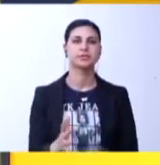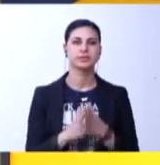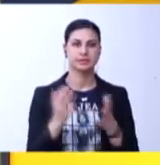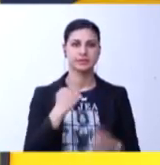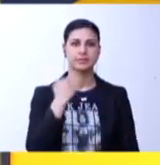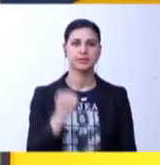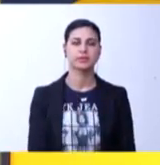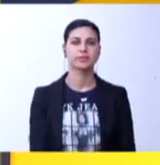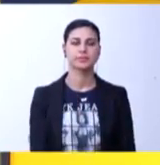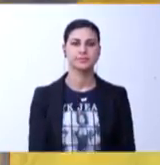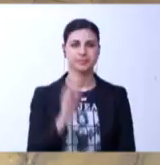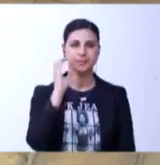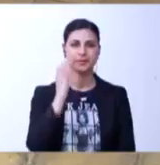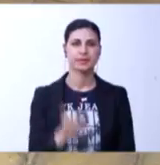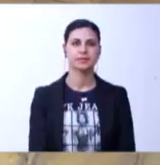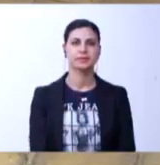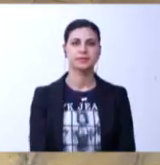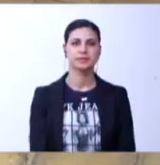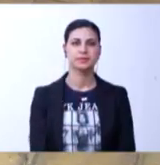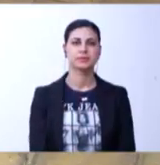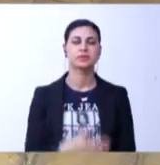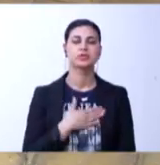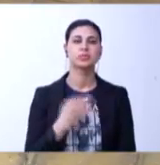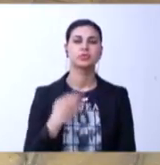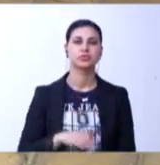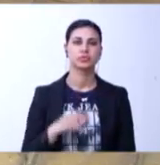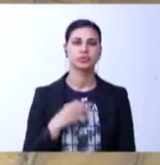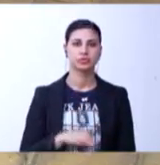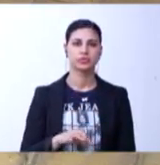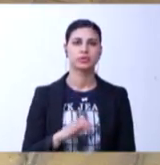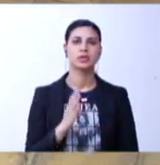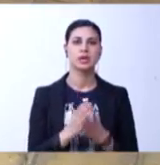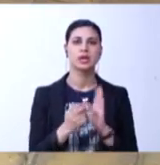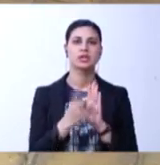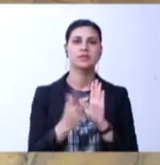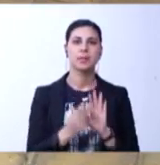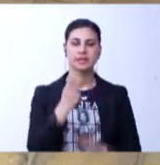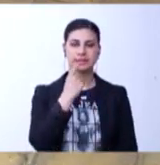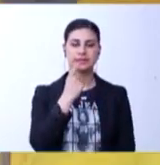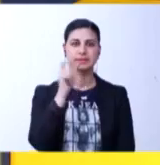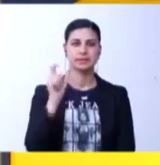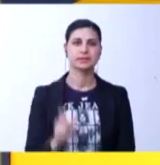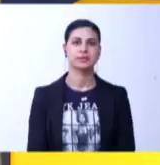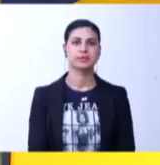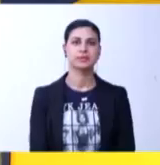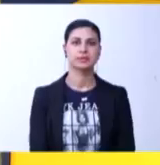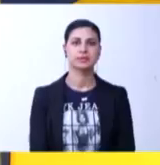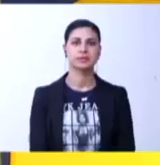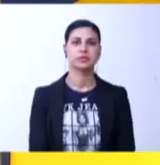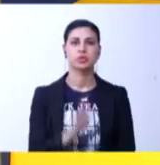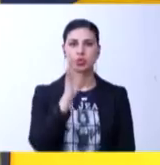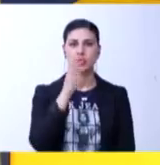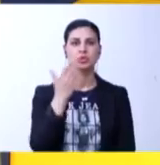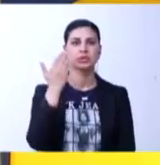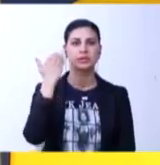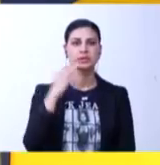მადლობა. ისენ ჩემი შვილიშვილი ქალბატონო მარი არის 18 წლის. დიახ. 5 წლის